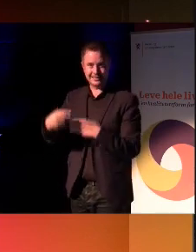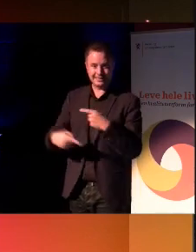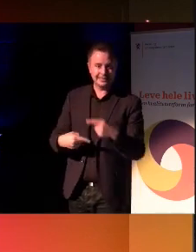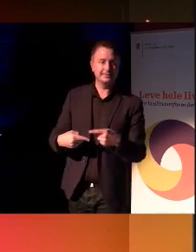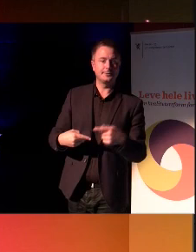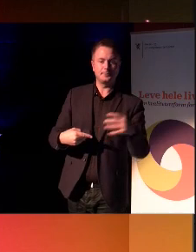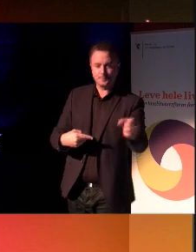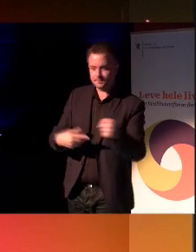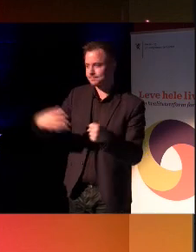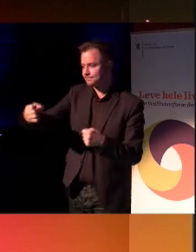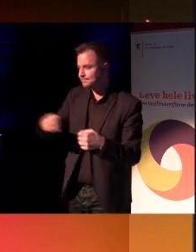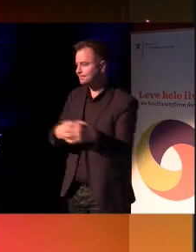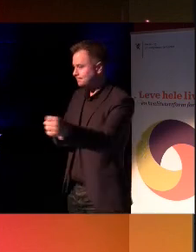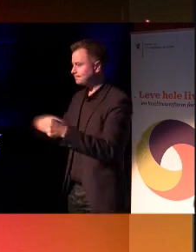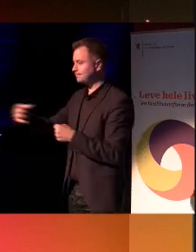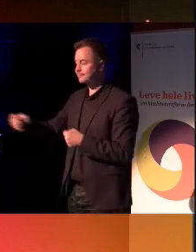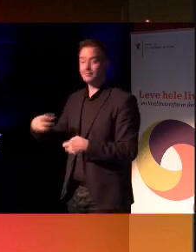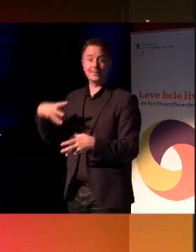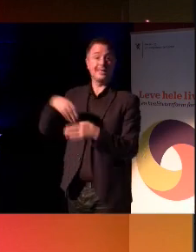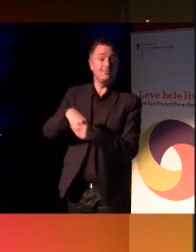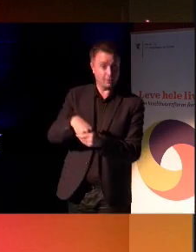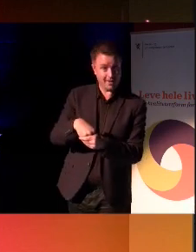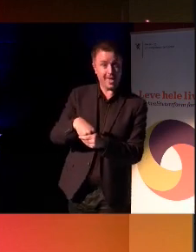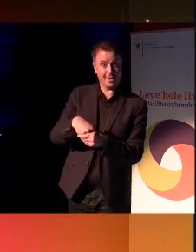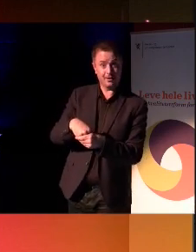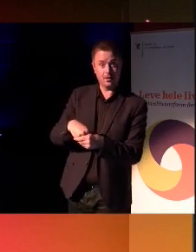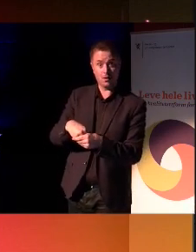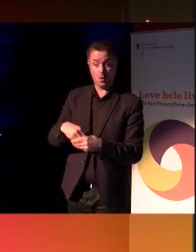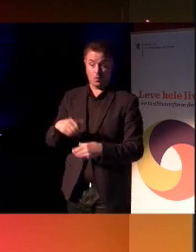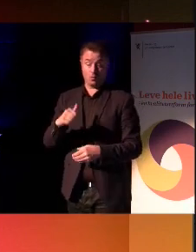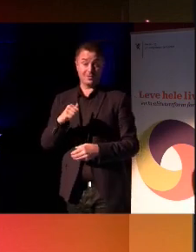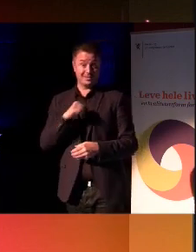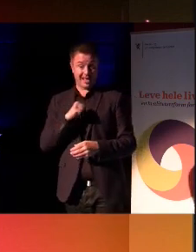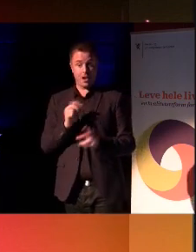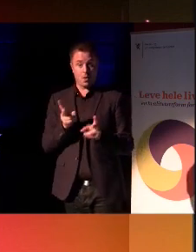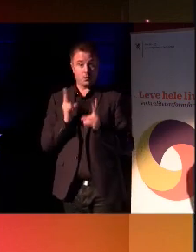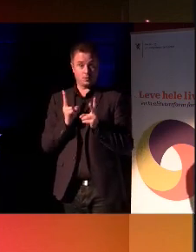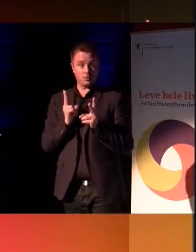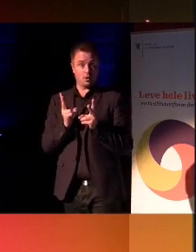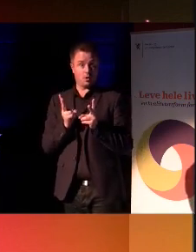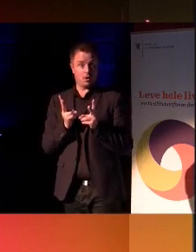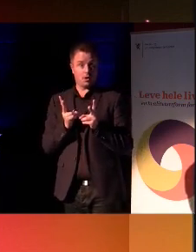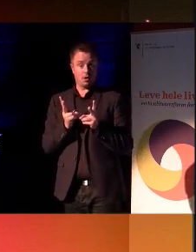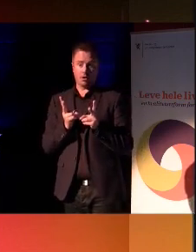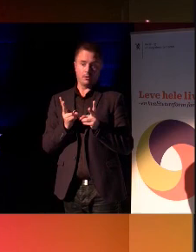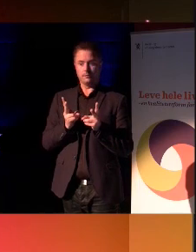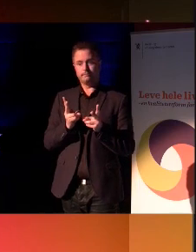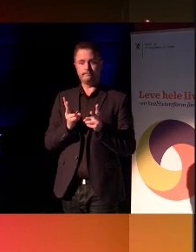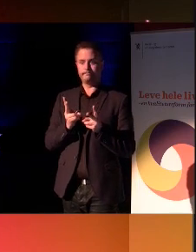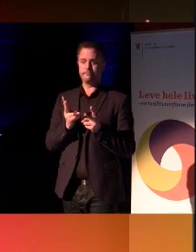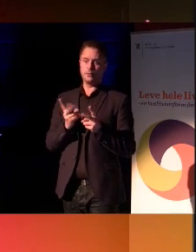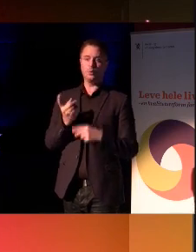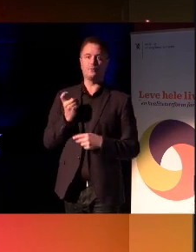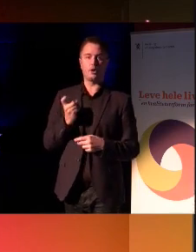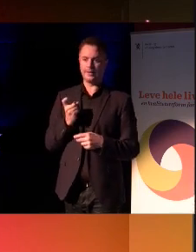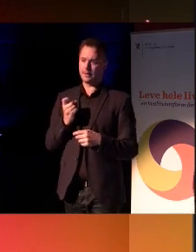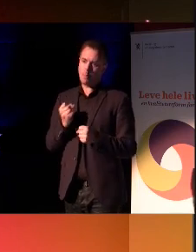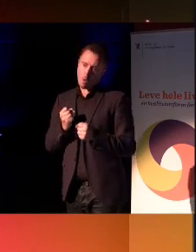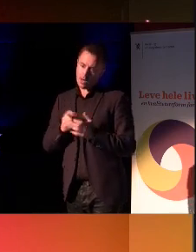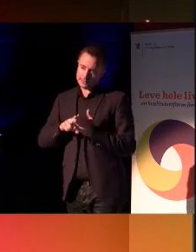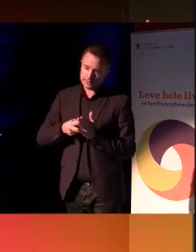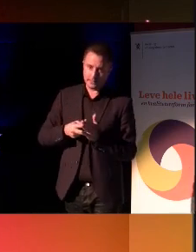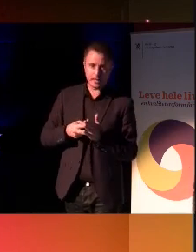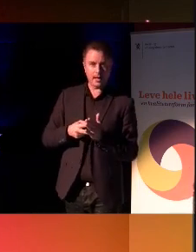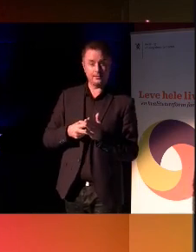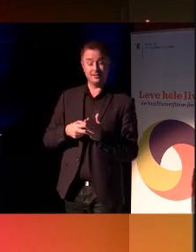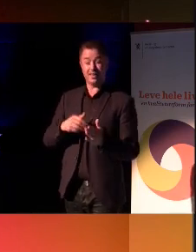involvering og måtte bli utsatt selv, og bli utfordret på sine tanker